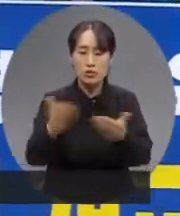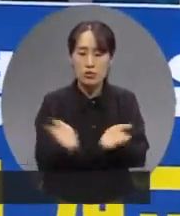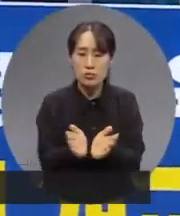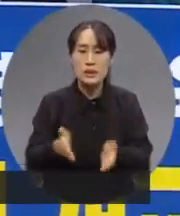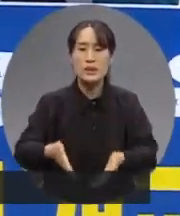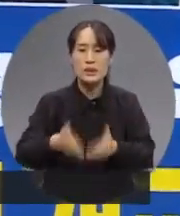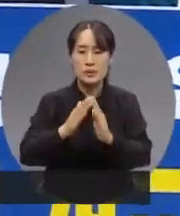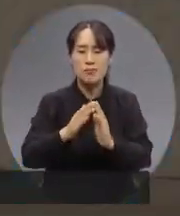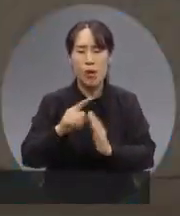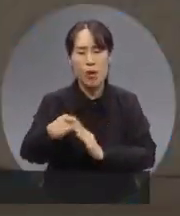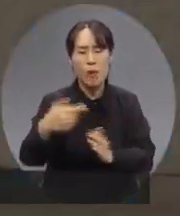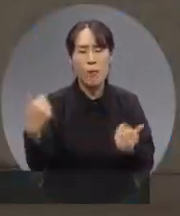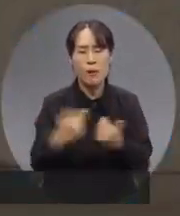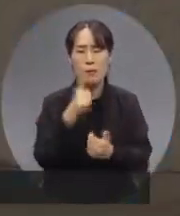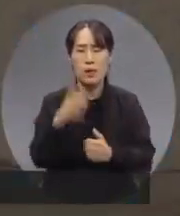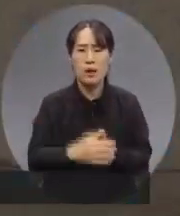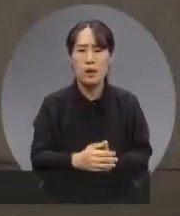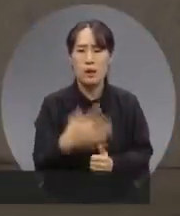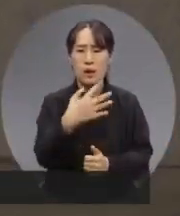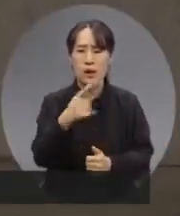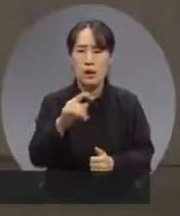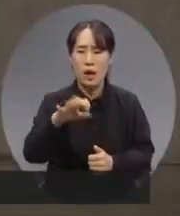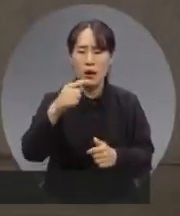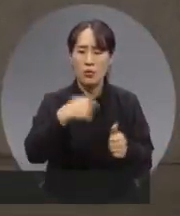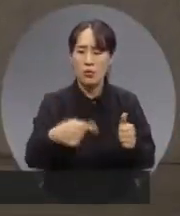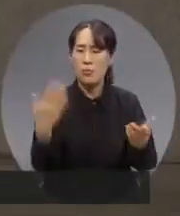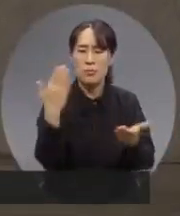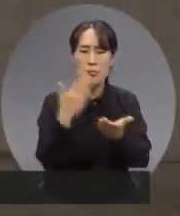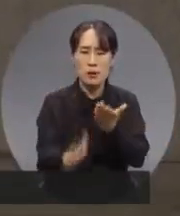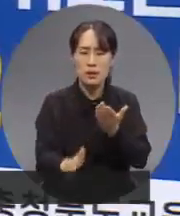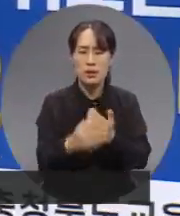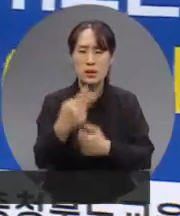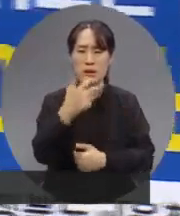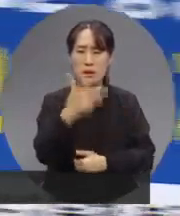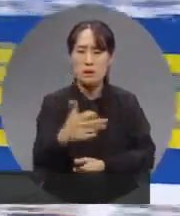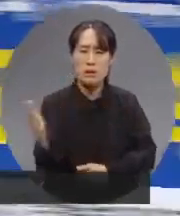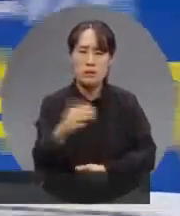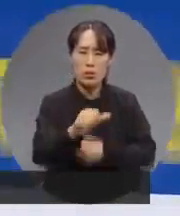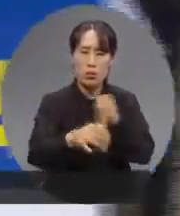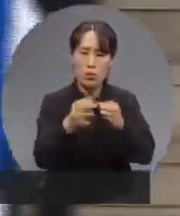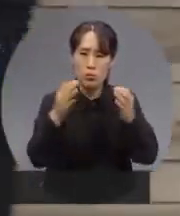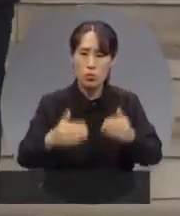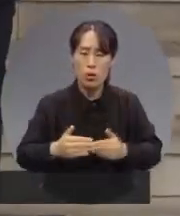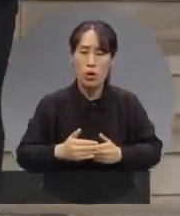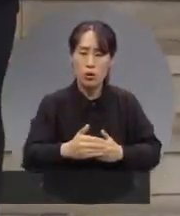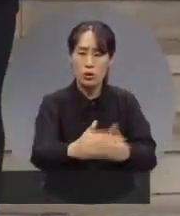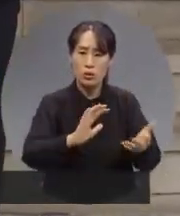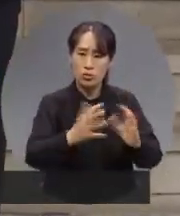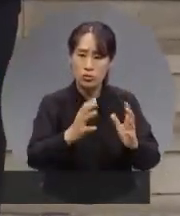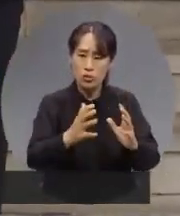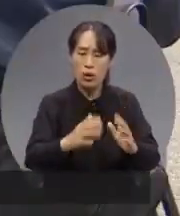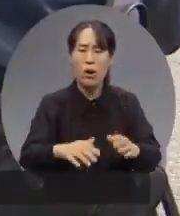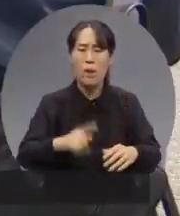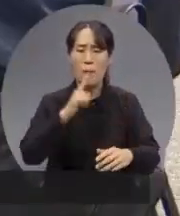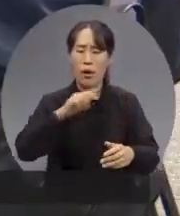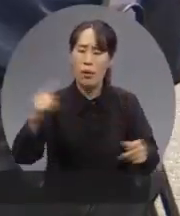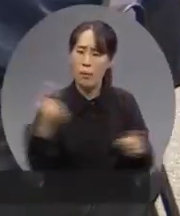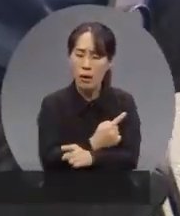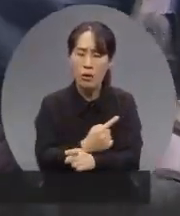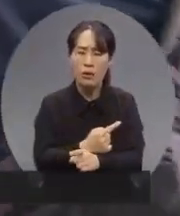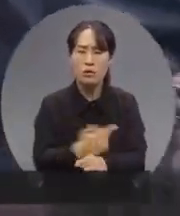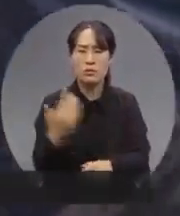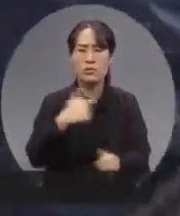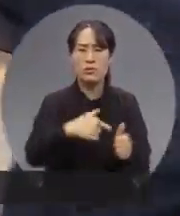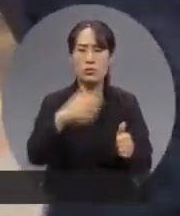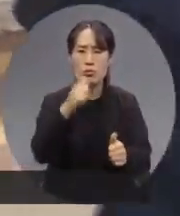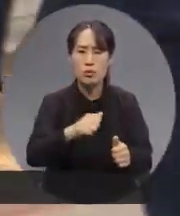비판에 나섰습니다. 대안교육의 취지에도 안 맞는 논리로 2018년부터 5년 동안 논의한 교육과정을 뒤집었다며 전임 교육감